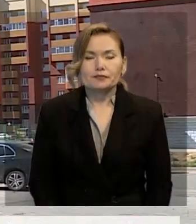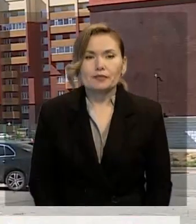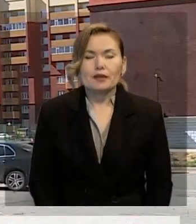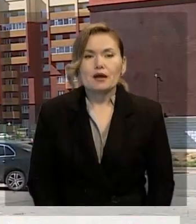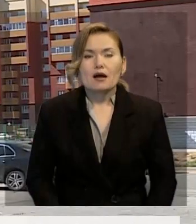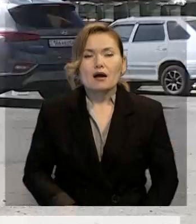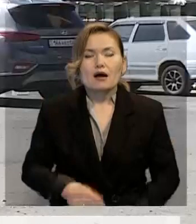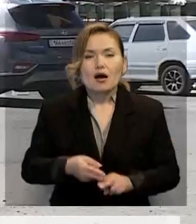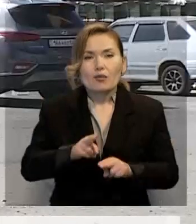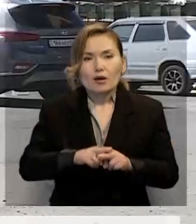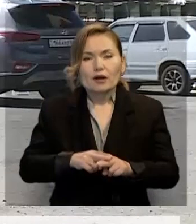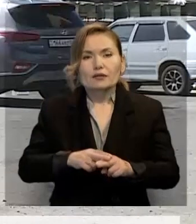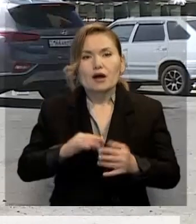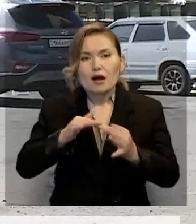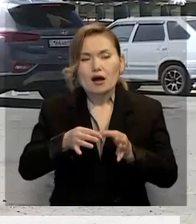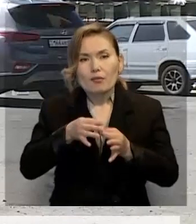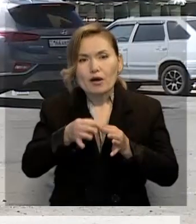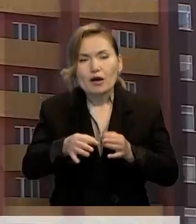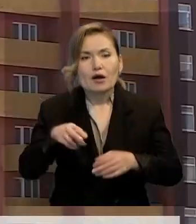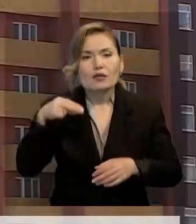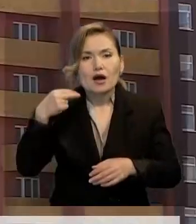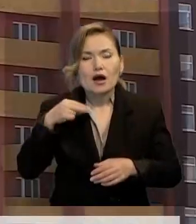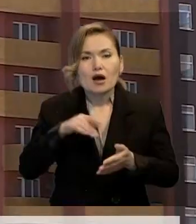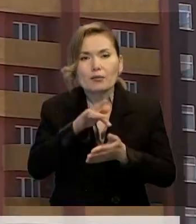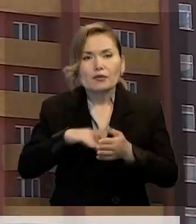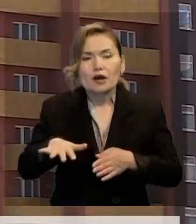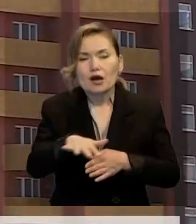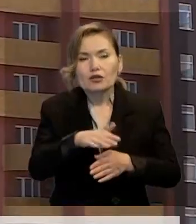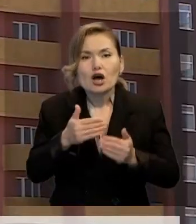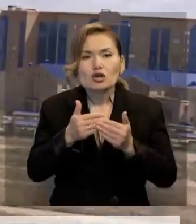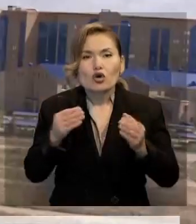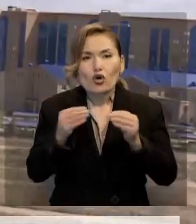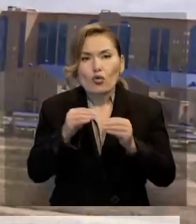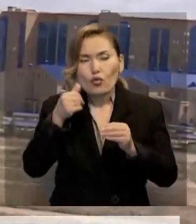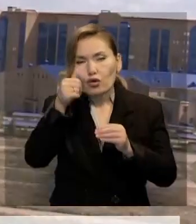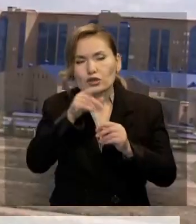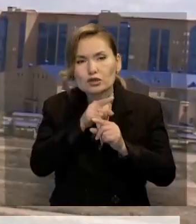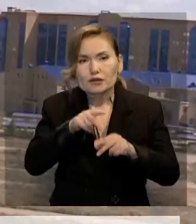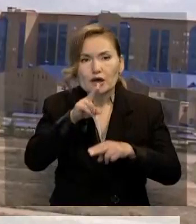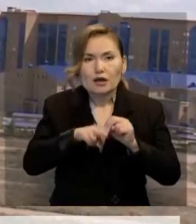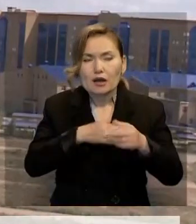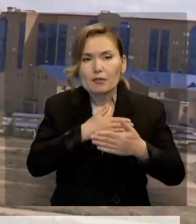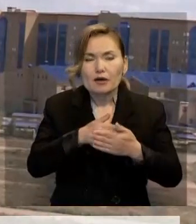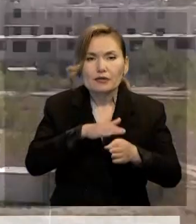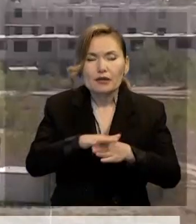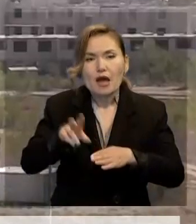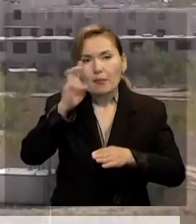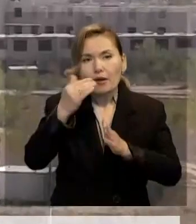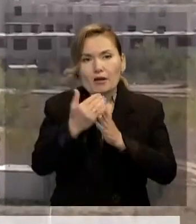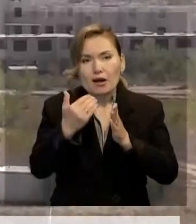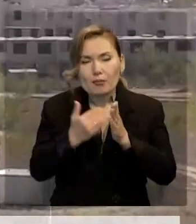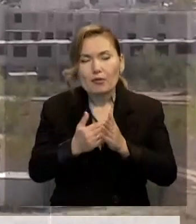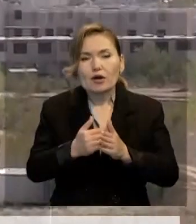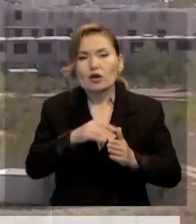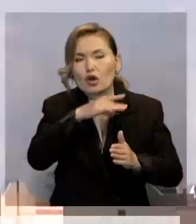Жақында ғана Есет Батыр атауы берілген Ақтөбенің бұл аумағында соңғы 10 жылда құрылыс қарқынды. Түрлі мемлекеттік бағдарлама аясында ондаған